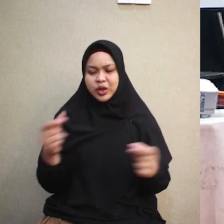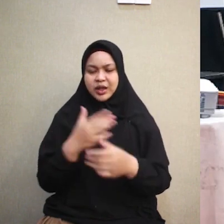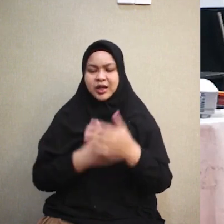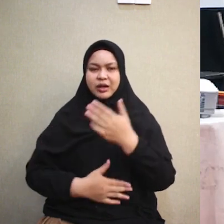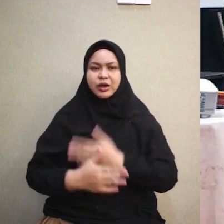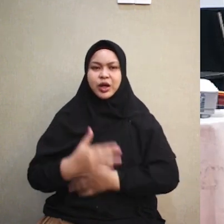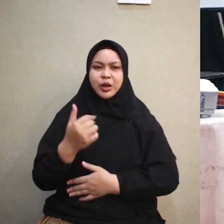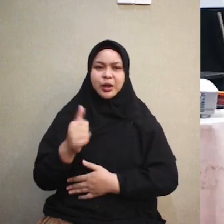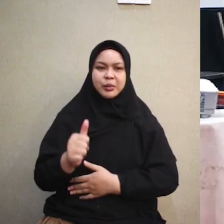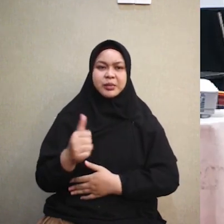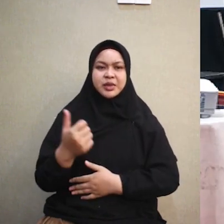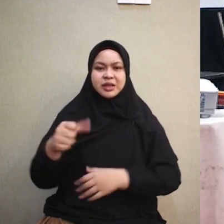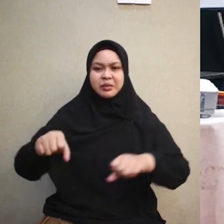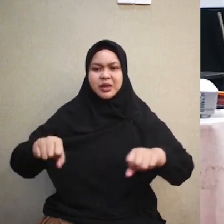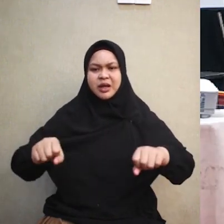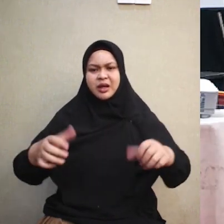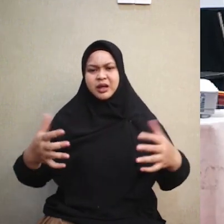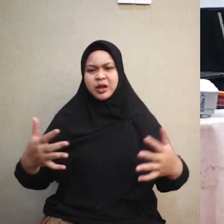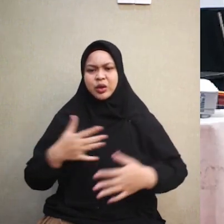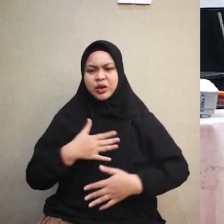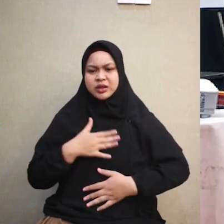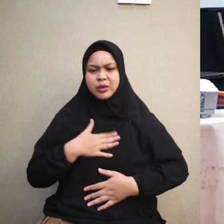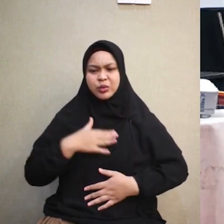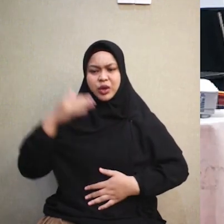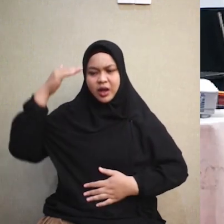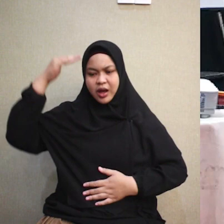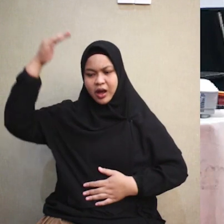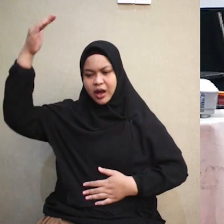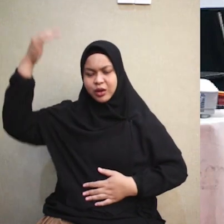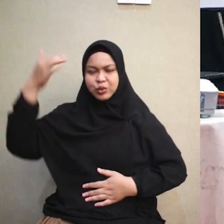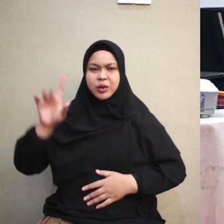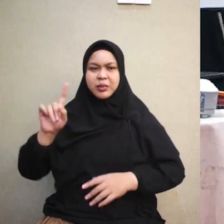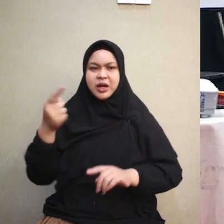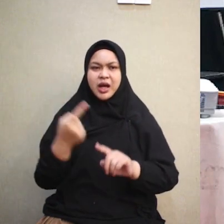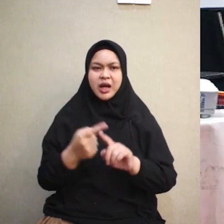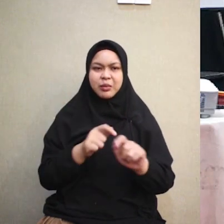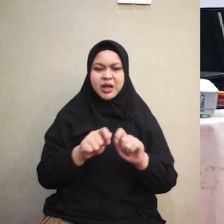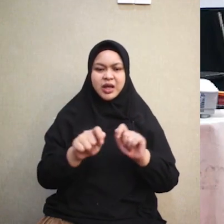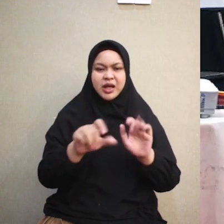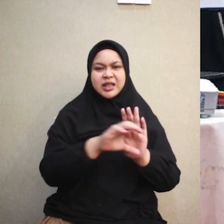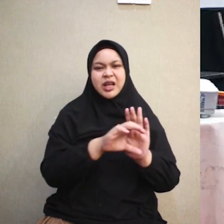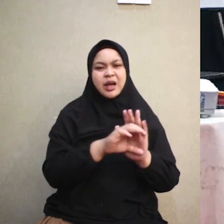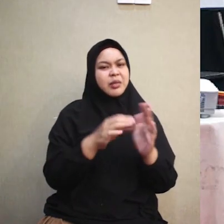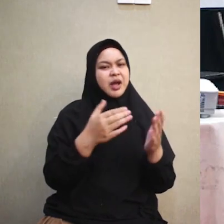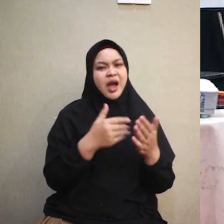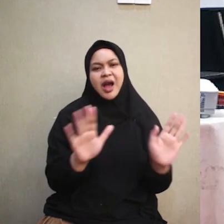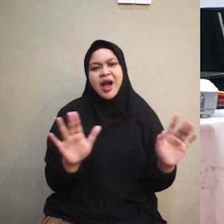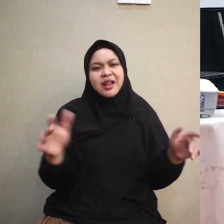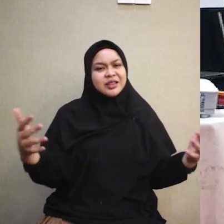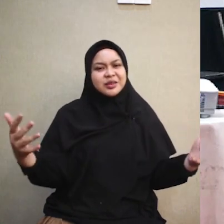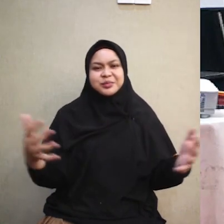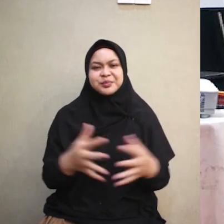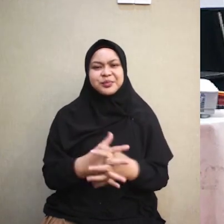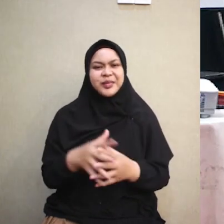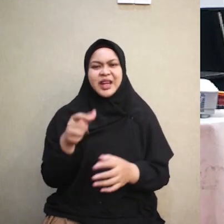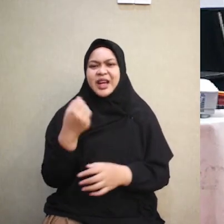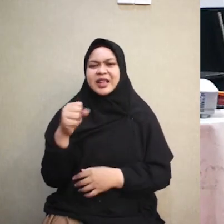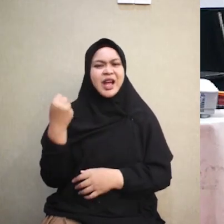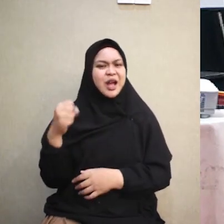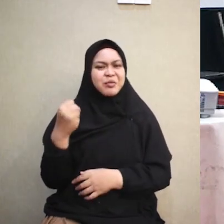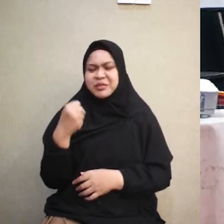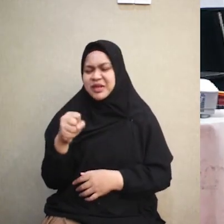bisa berkendara gitu ya ya Saya punya kakak yang dia udah berkali-kali bisa bikin SIM aja gagal terus yang emang nggak bisa